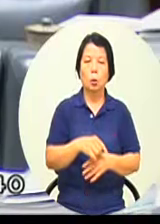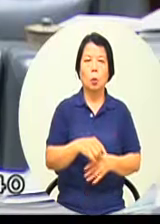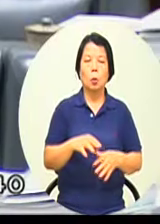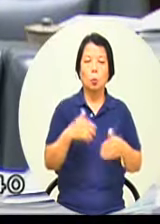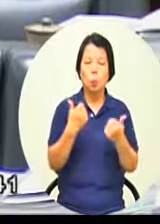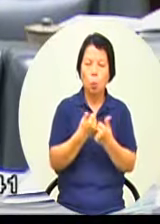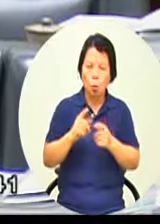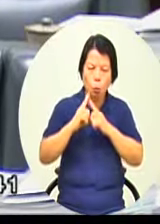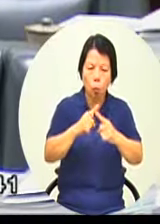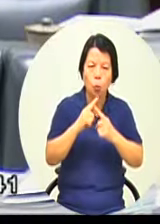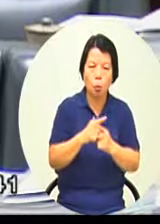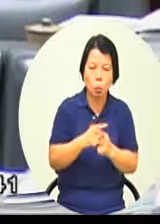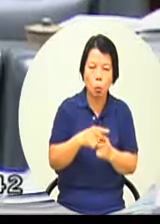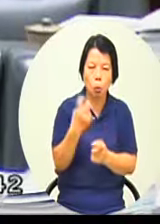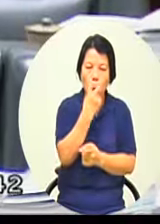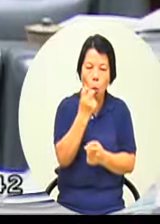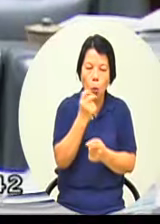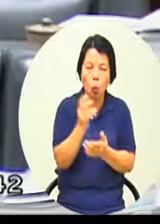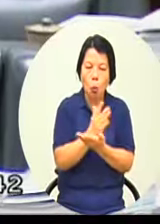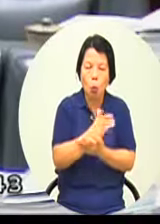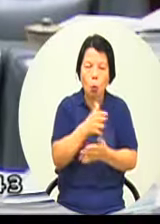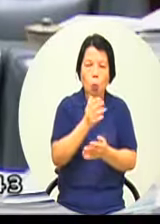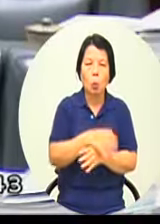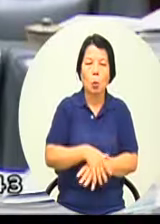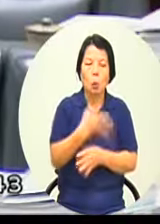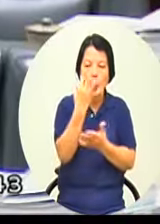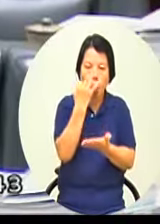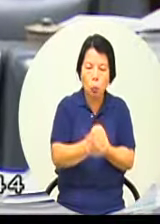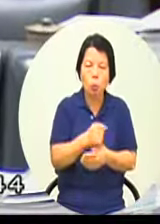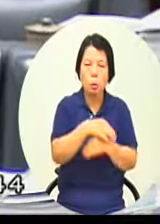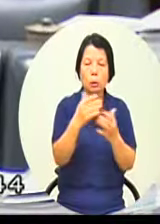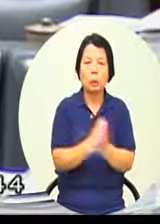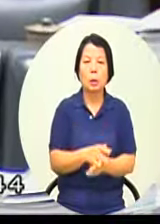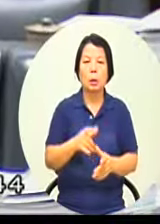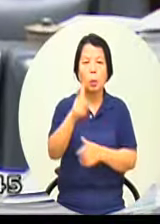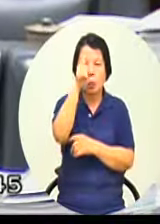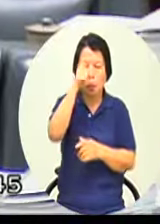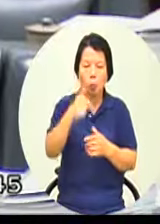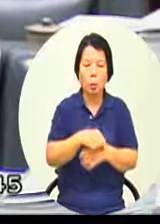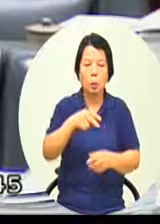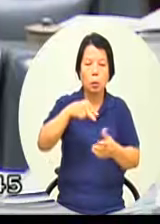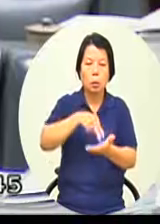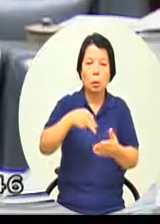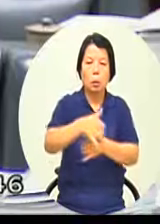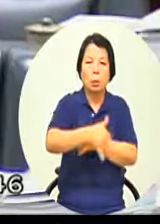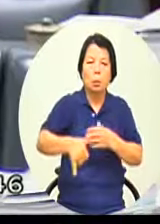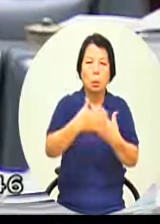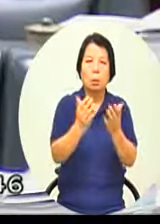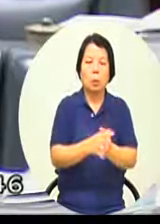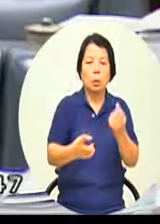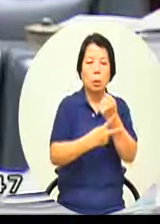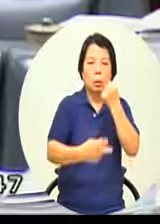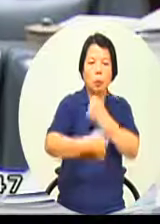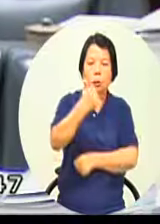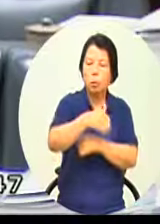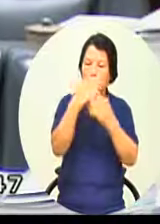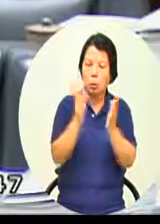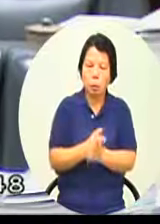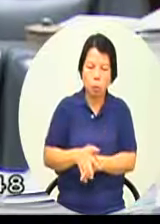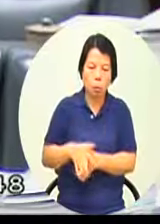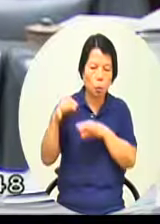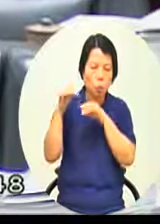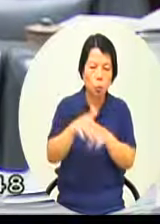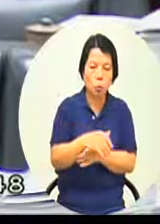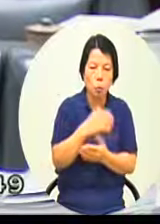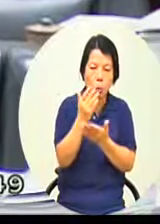看了 N 次，那跟黄昭顺立委、跟里长，我们跟大楼也都一起去会看过，那也非常